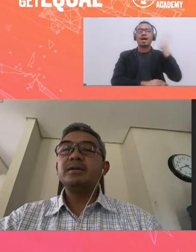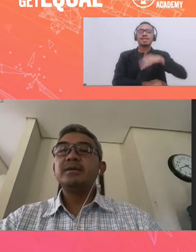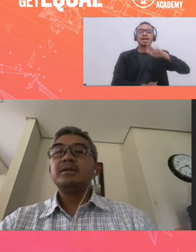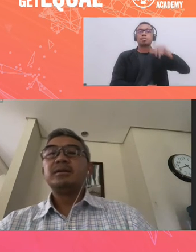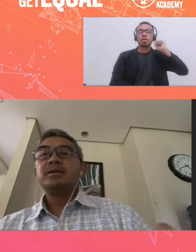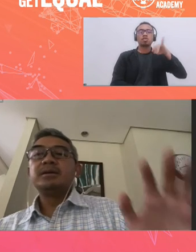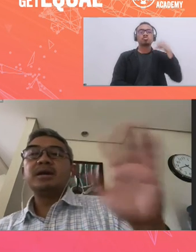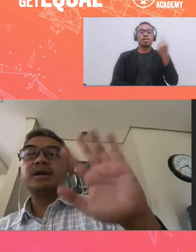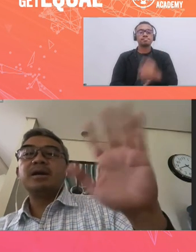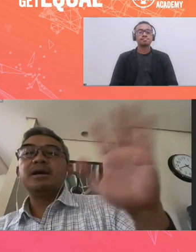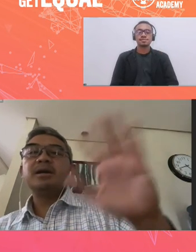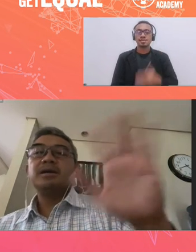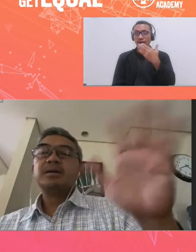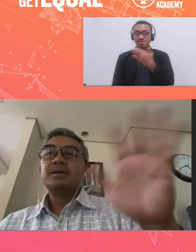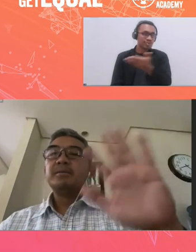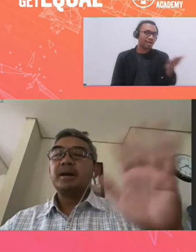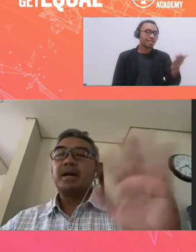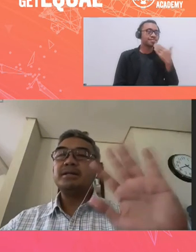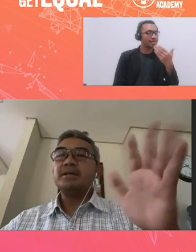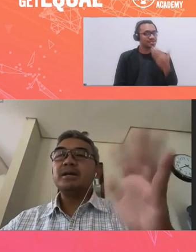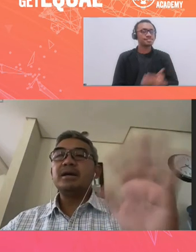Terima kasih. Mas Farhan. Ya. Oke,